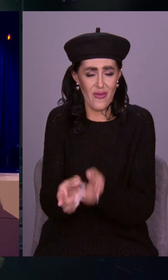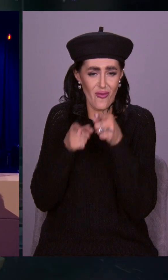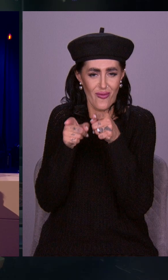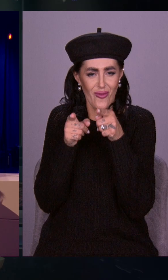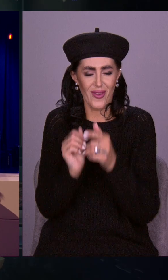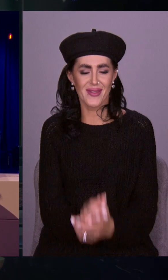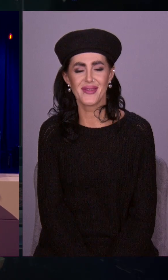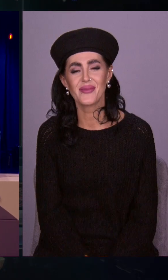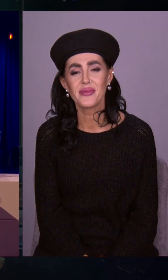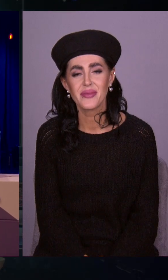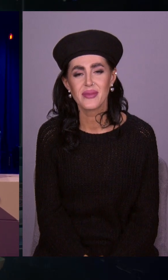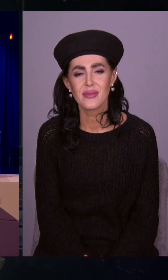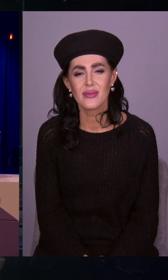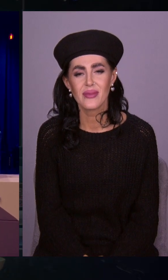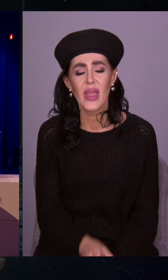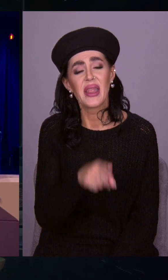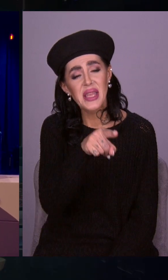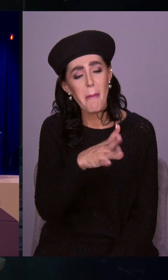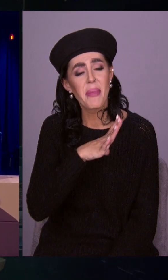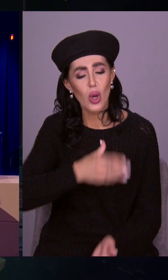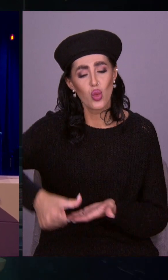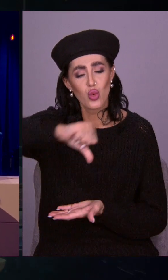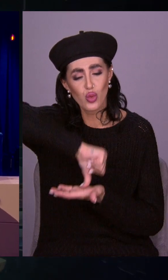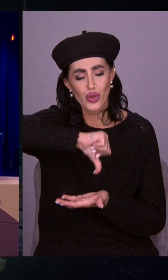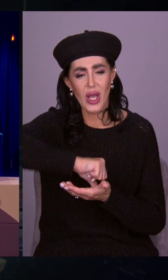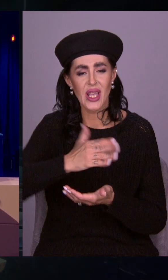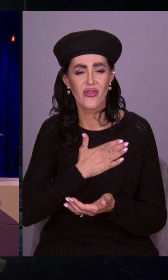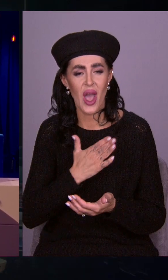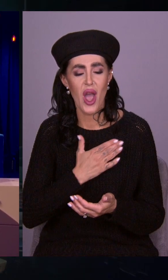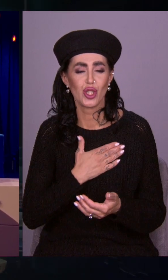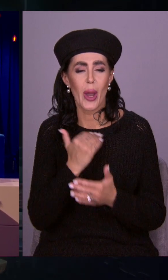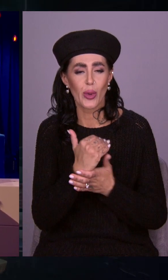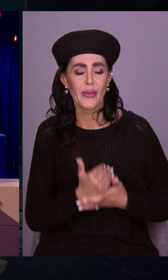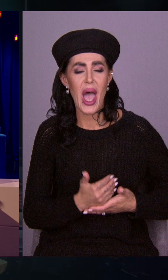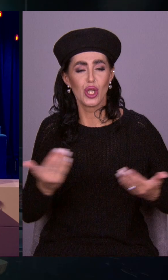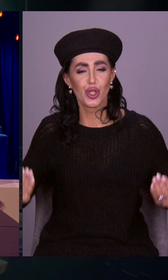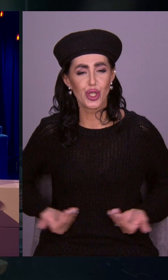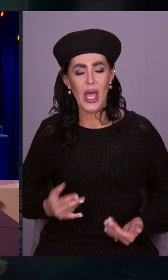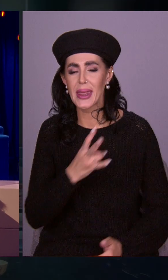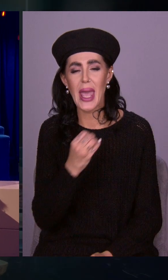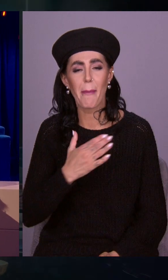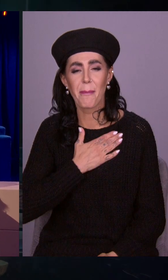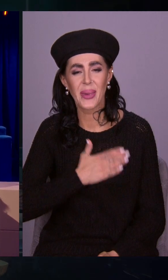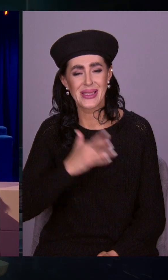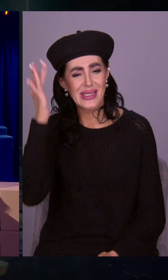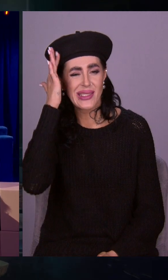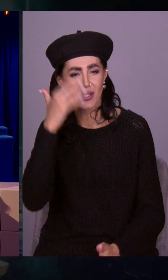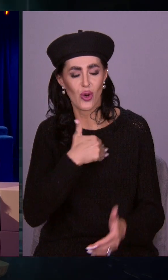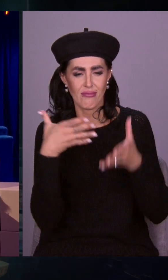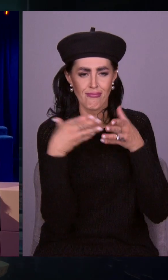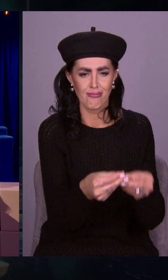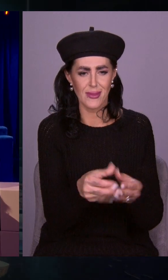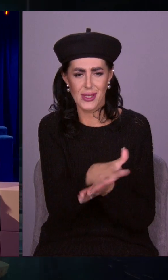Вибрала участь в рубриці «Життя неприємних людей». Ми намагаємося зіпсувати репутацію Тимура, але це не виходить. Ми всі, як